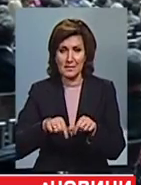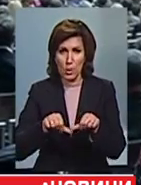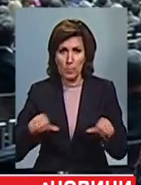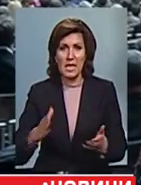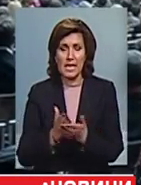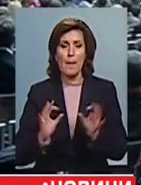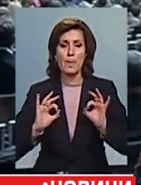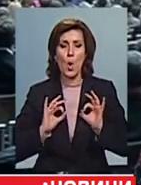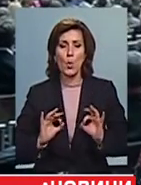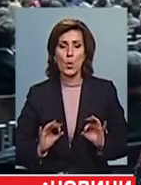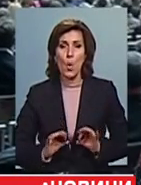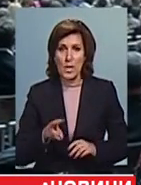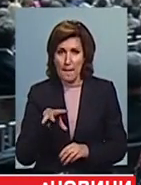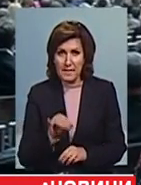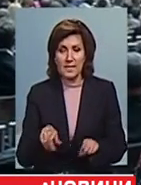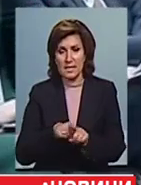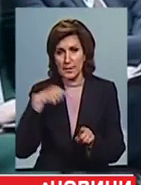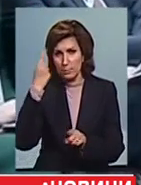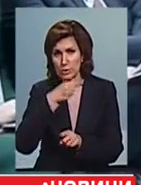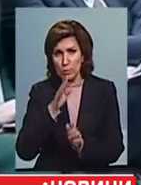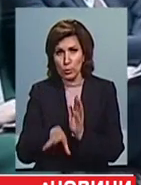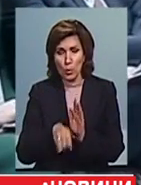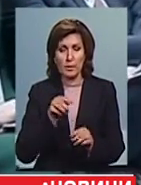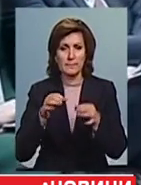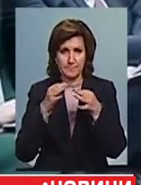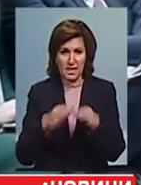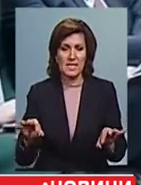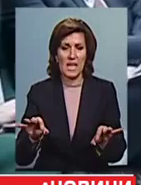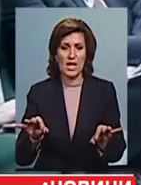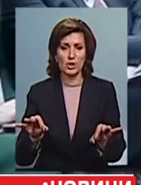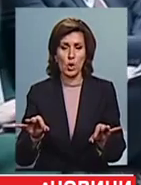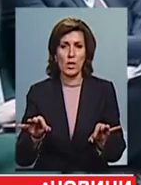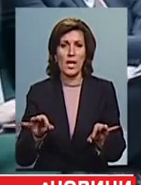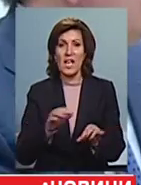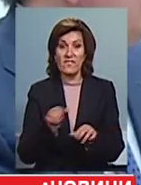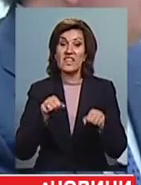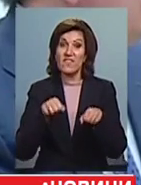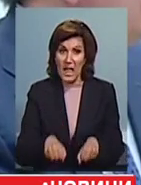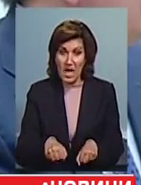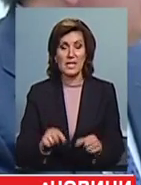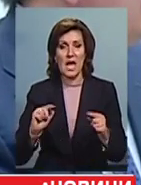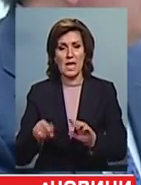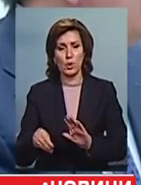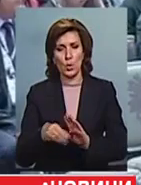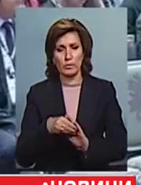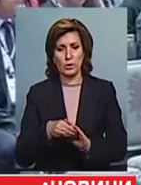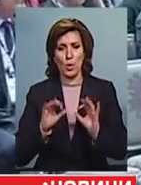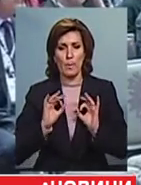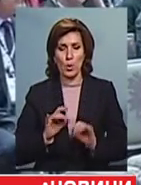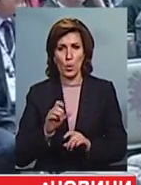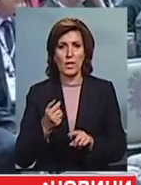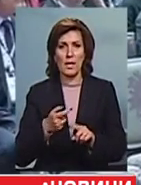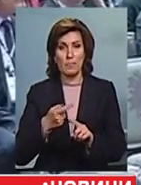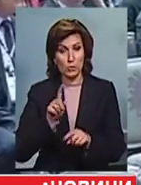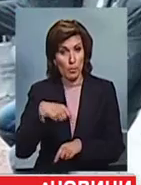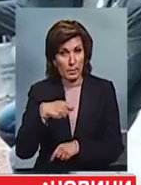є прокурорами. І таким чином буде обрано незалежного, в тому числі і від влади, антикорупційного прокурора. При